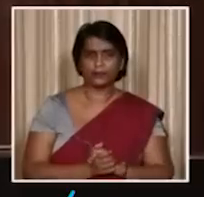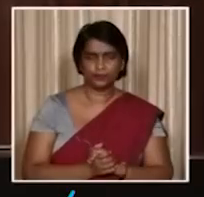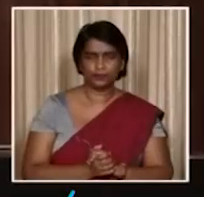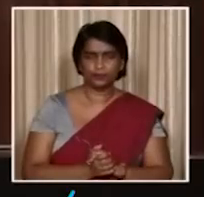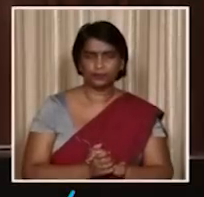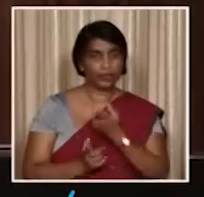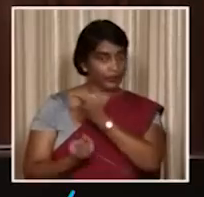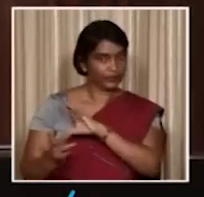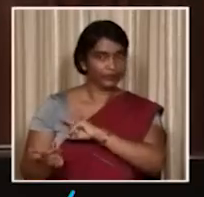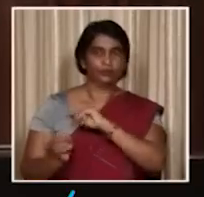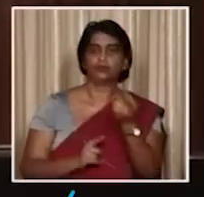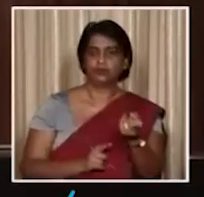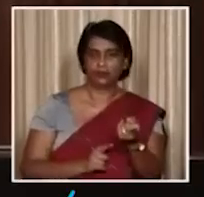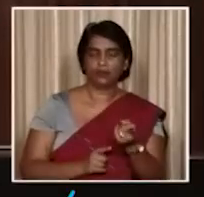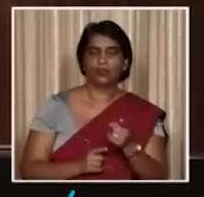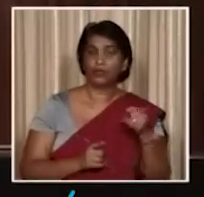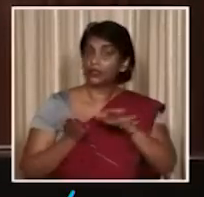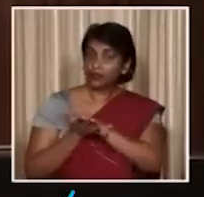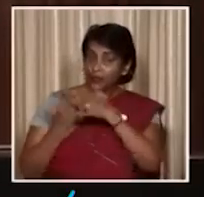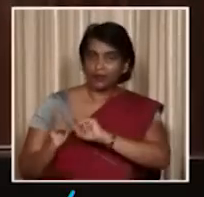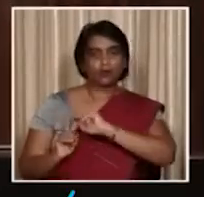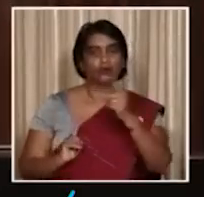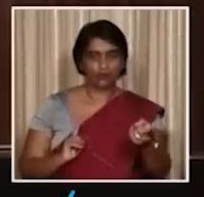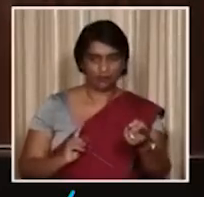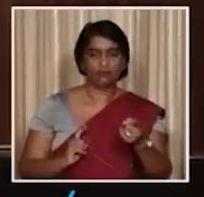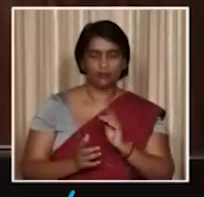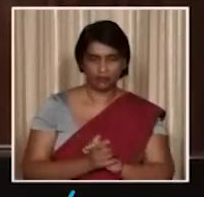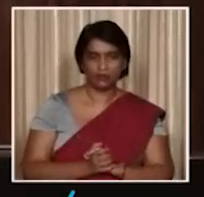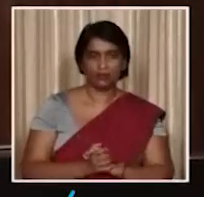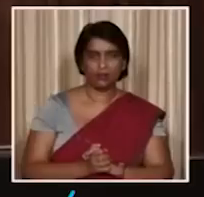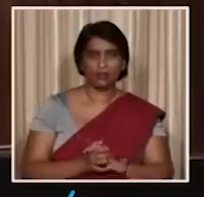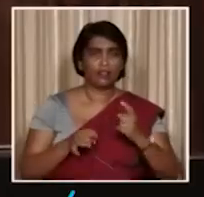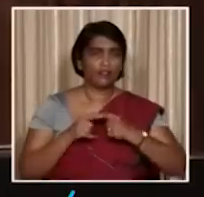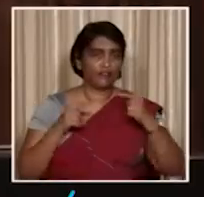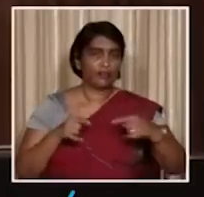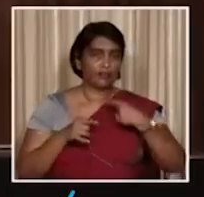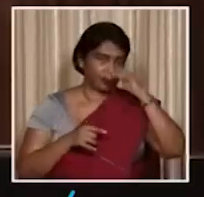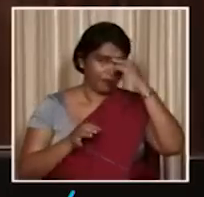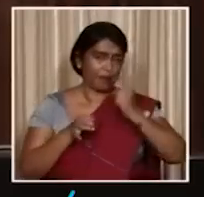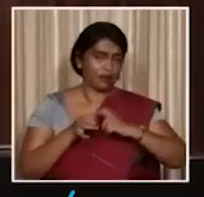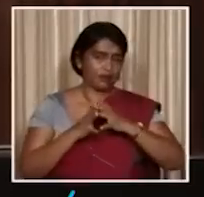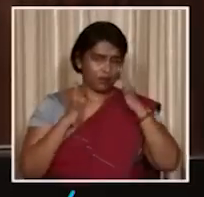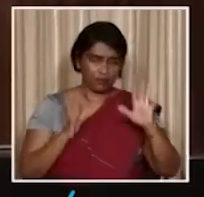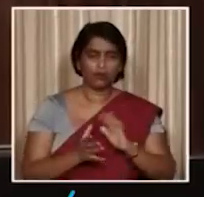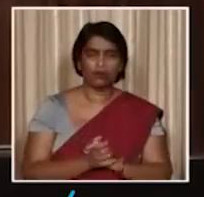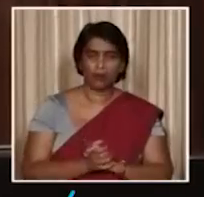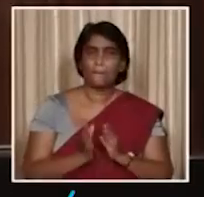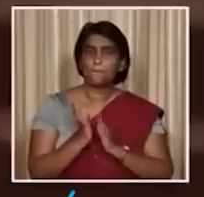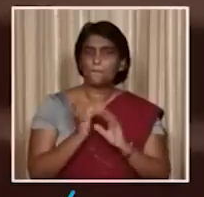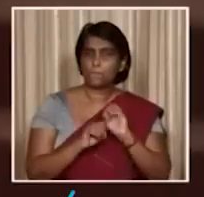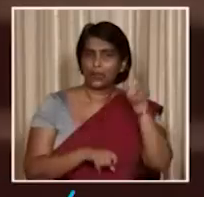එන්න. අර එතුමා පැහැදිලි කරාට පස්සේ දැන් විපක්ෂ නායකතුමා ප්‍රශ්න විශාල ප්‍රමාණයක් අහුවනේ ඒක එතුමා උත්තර දෙයි. මට මේක